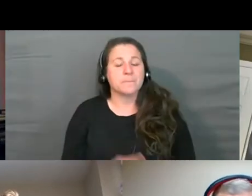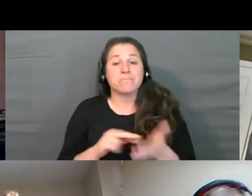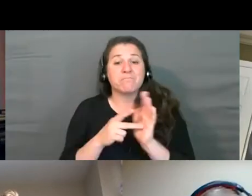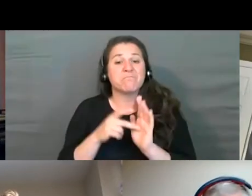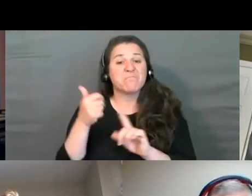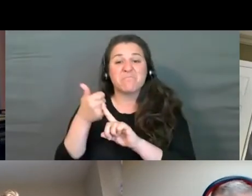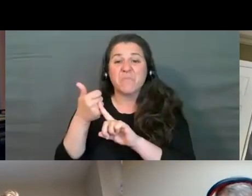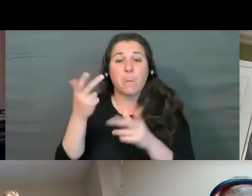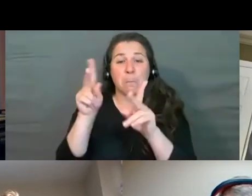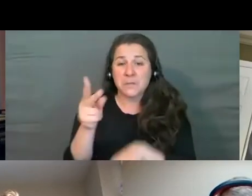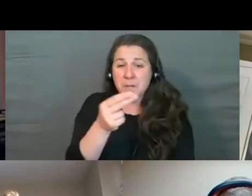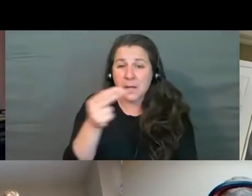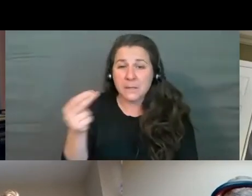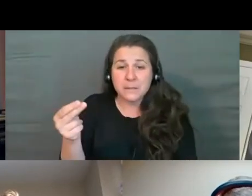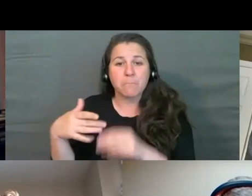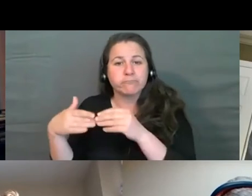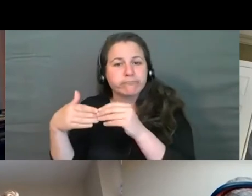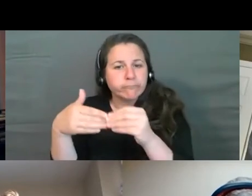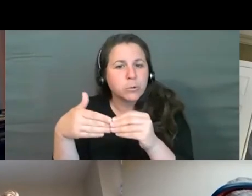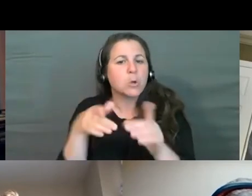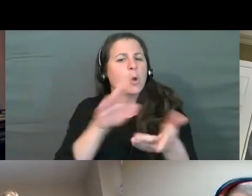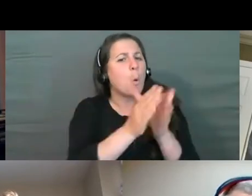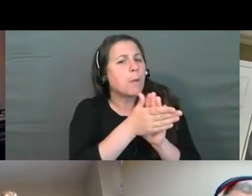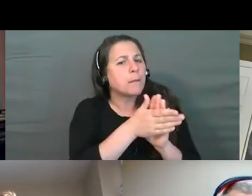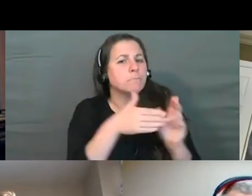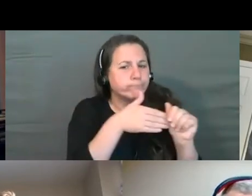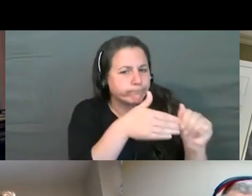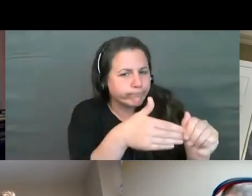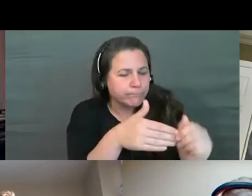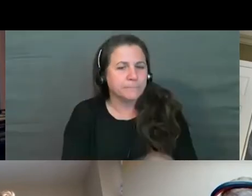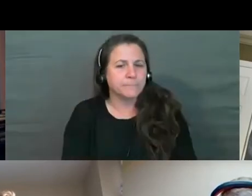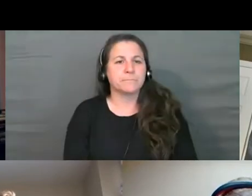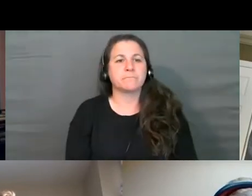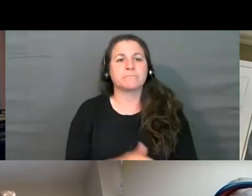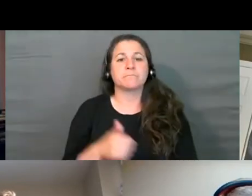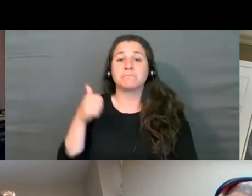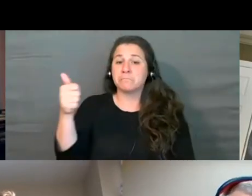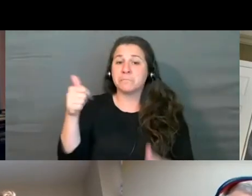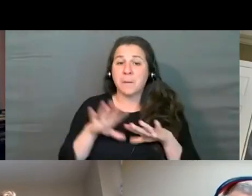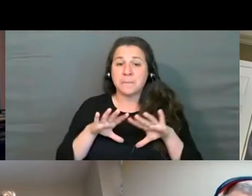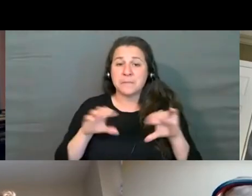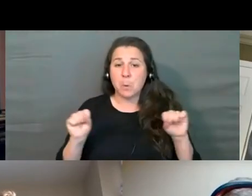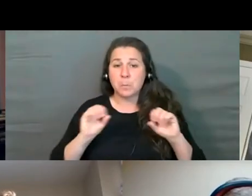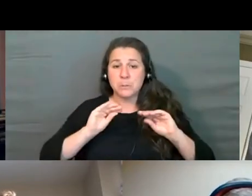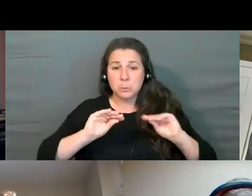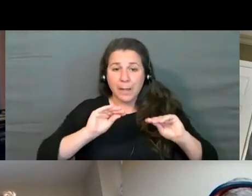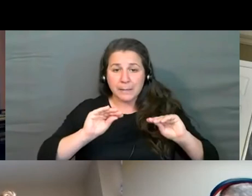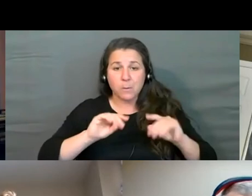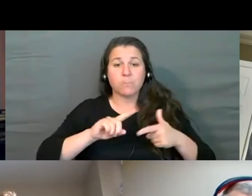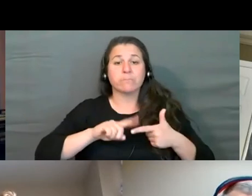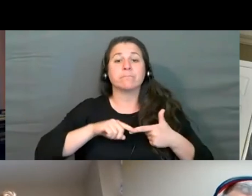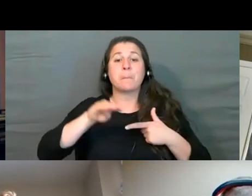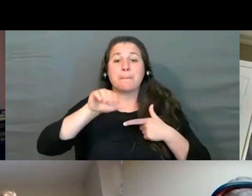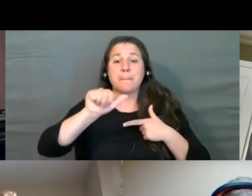de handicap que les entreprises. Après une diplomation en éducation, suivie d'une maîtrise